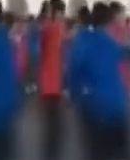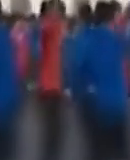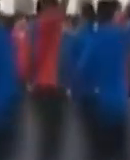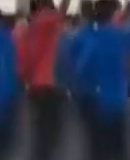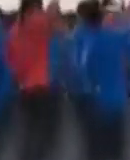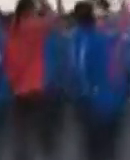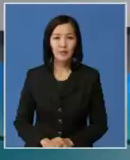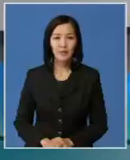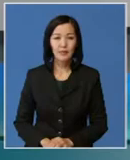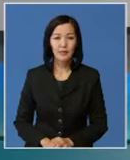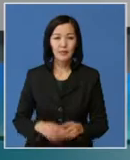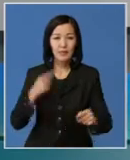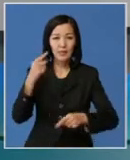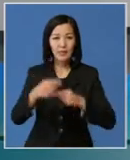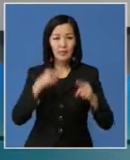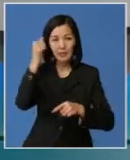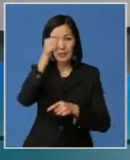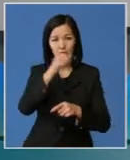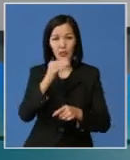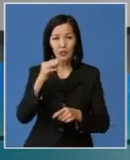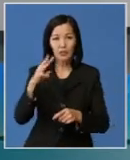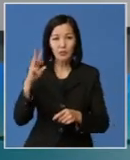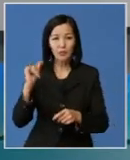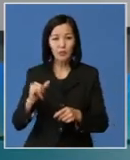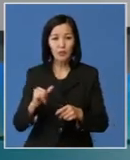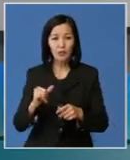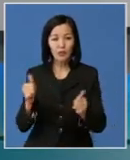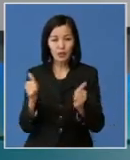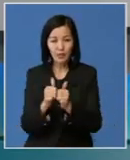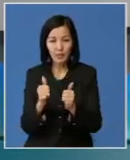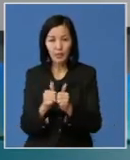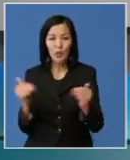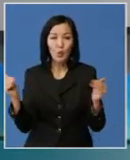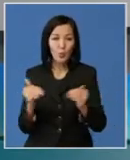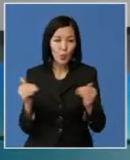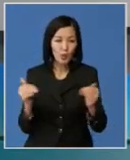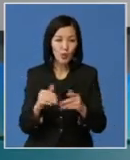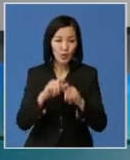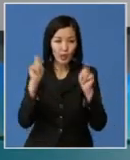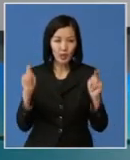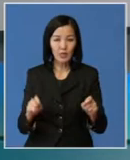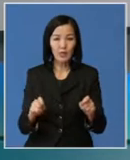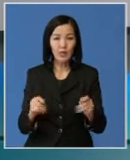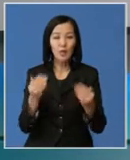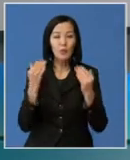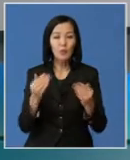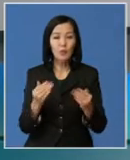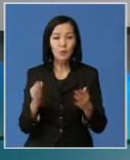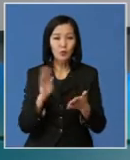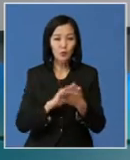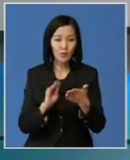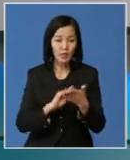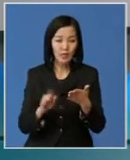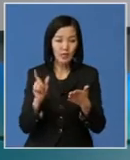Жетісу арнасы. Келесі жылы Илья Жансүгіров атындағы Жетісу мемлекеттік университеті жанынан қайтадан колледж ашылады. Бұл туралы бүгін